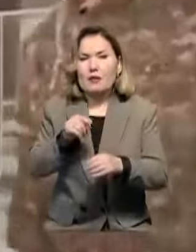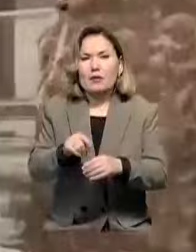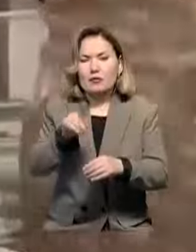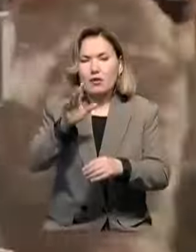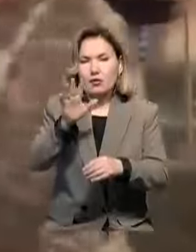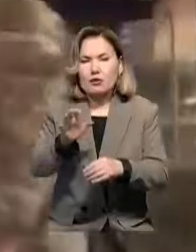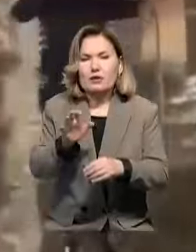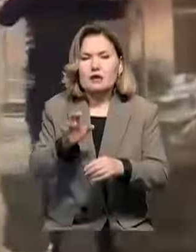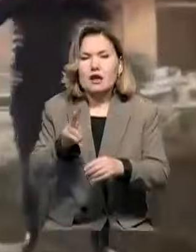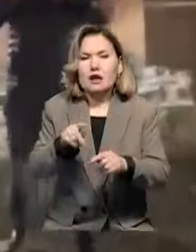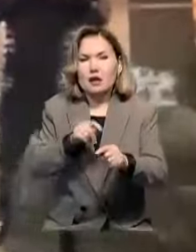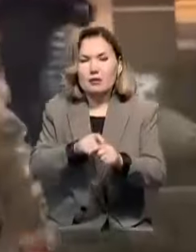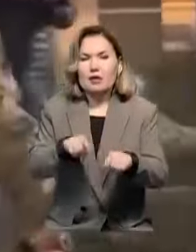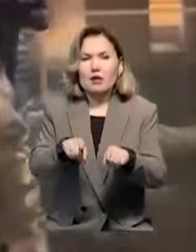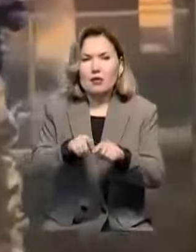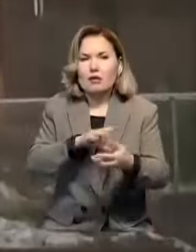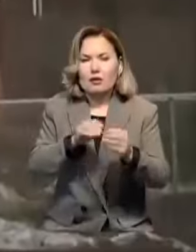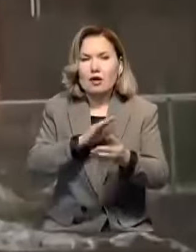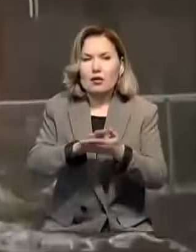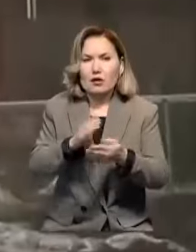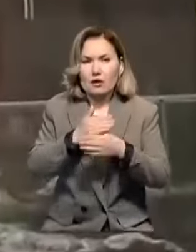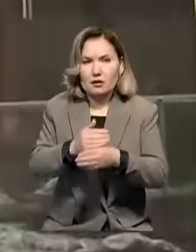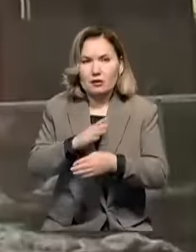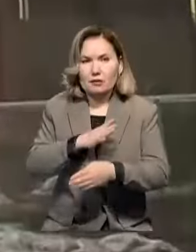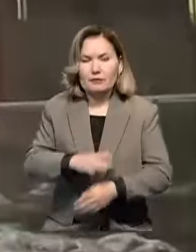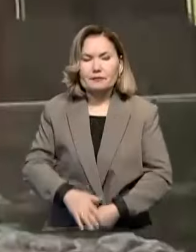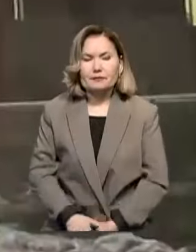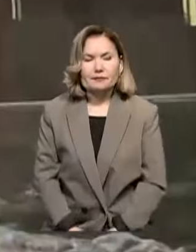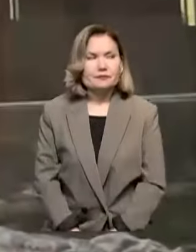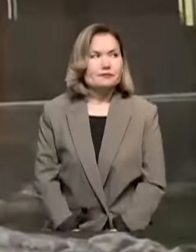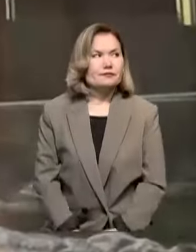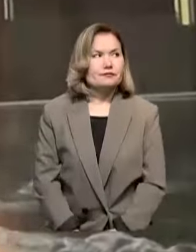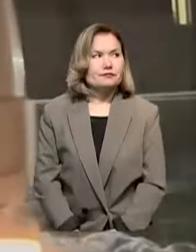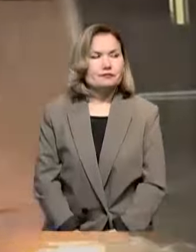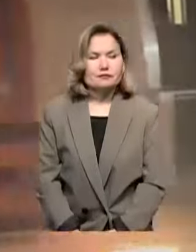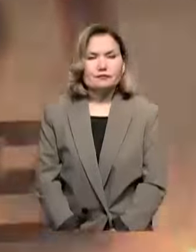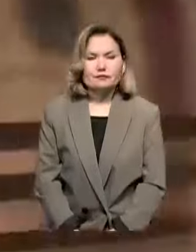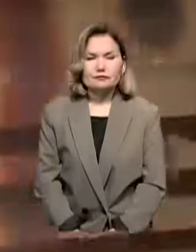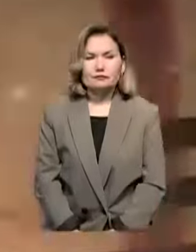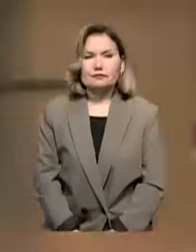шақырымды артқа тастап, құтқару жұмысына атсалысады. Эльмира Ахметова, Жігер Бабаханов, Шығыс Қазақстан облысы, 24 кезет.